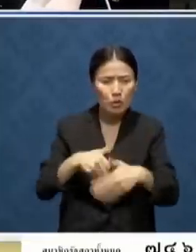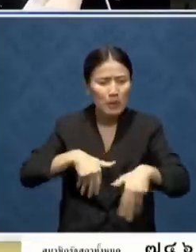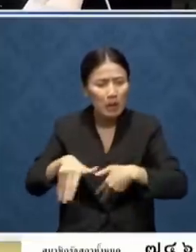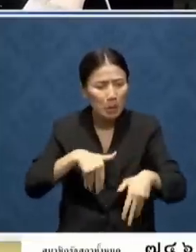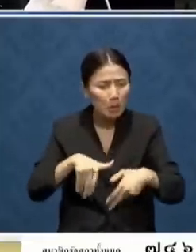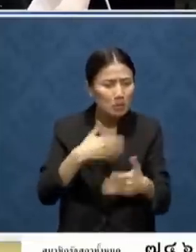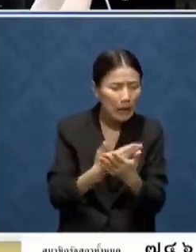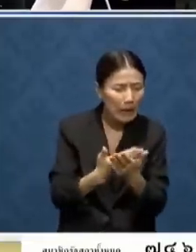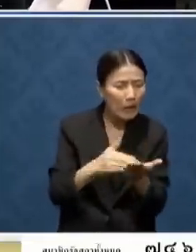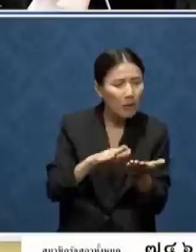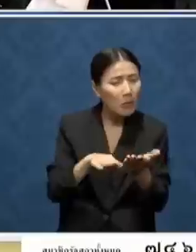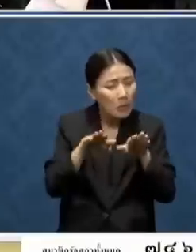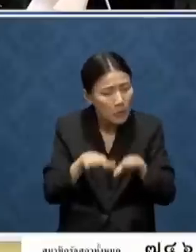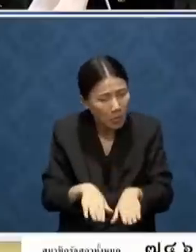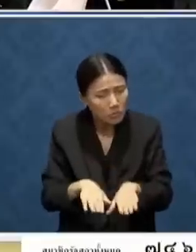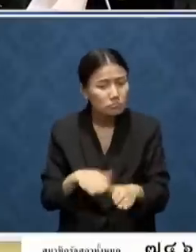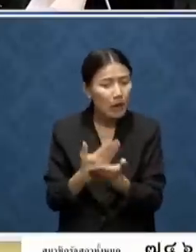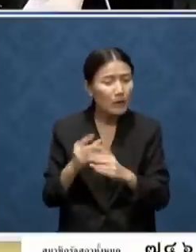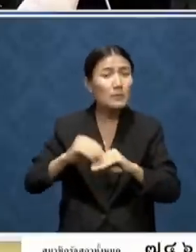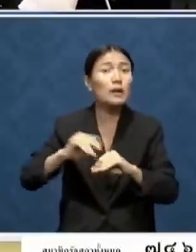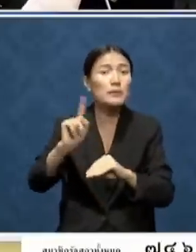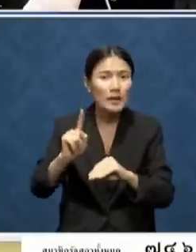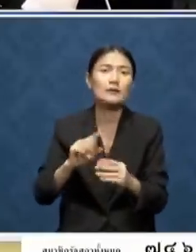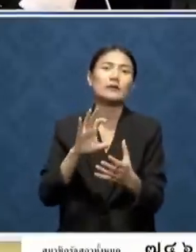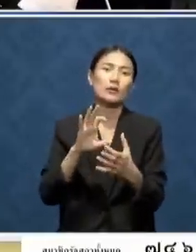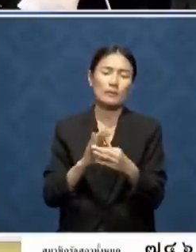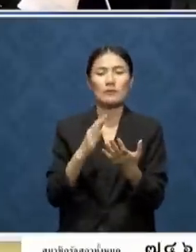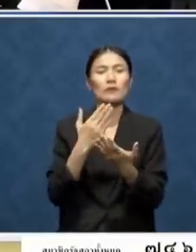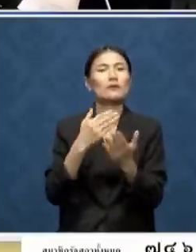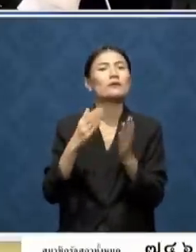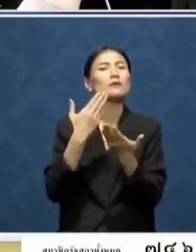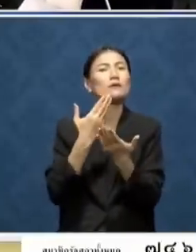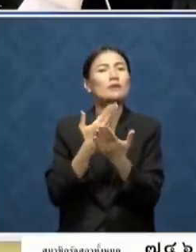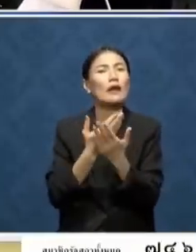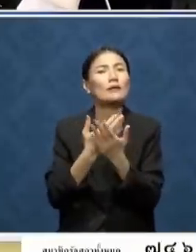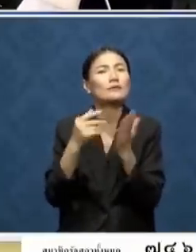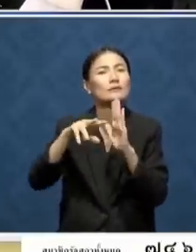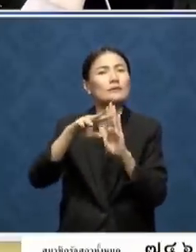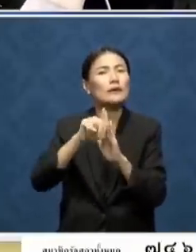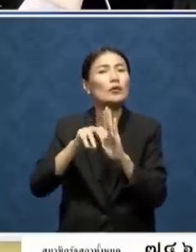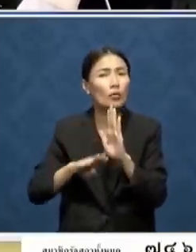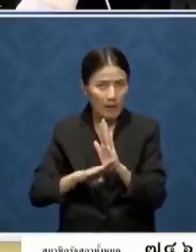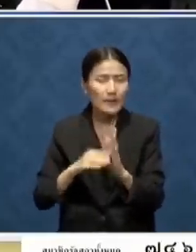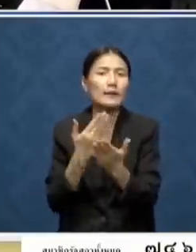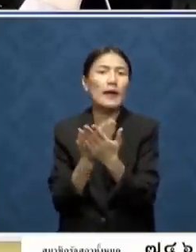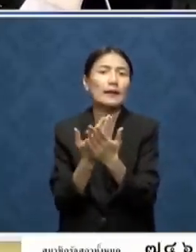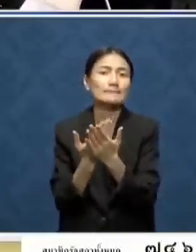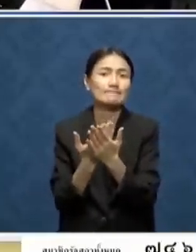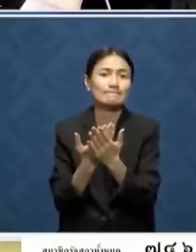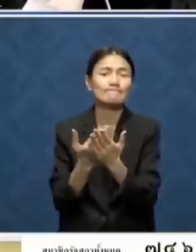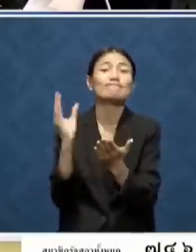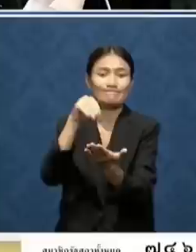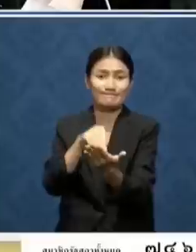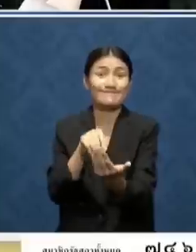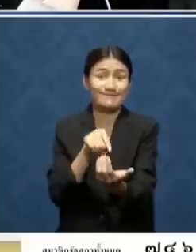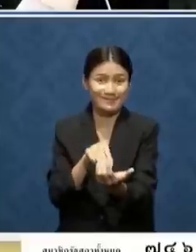หรือไม่ดิฉันกำลังพูดถึงนโยบาย Digitalwalletค่ะนโยบาย Digital walletจำเป็นที่จะต้องใช้งบประมาณ